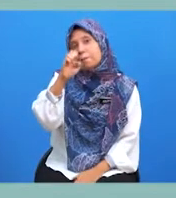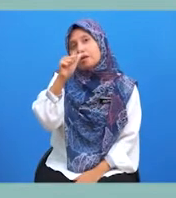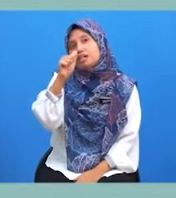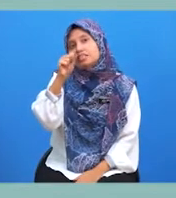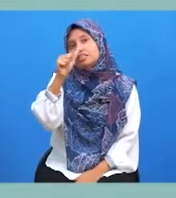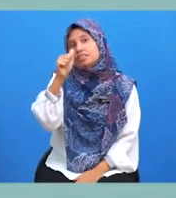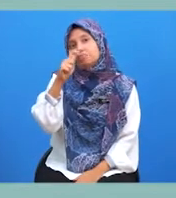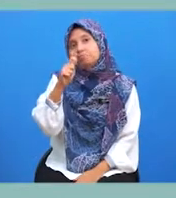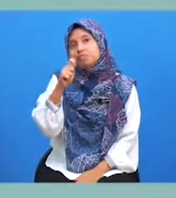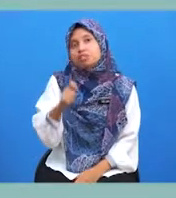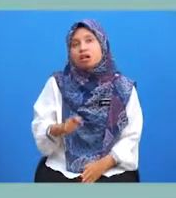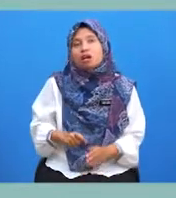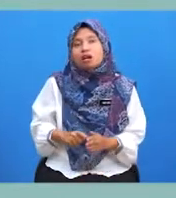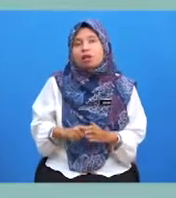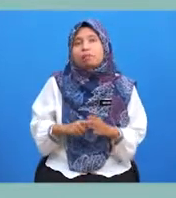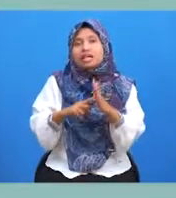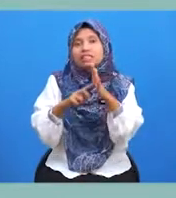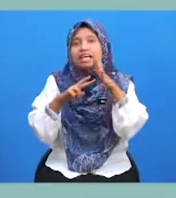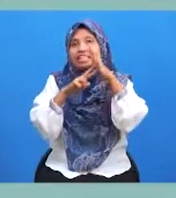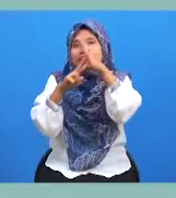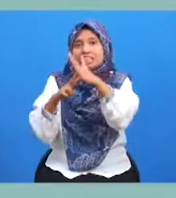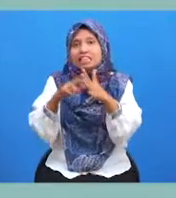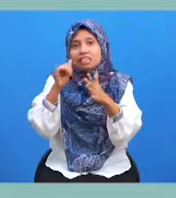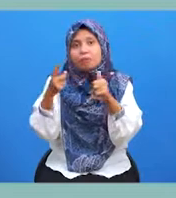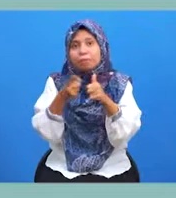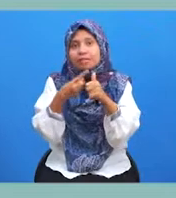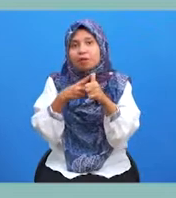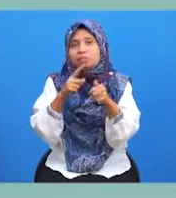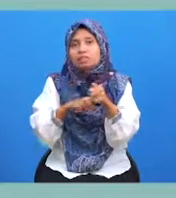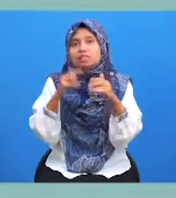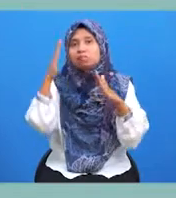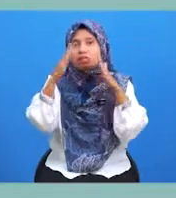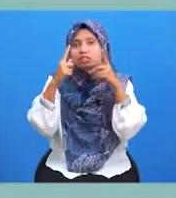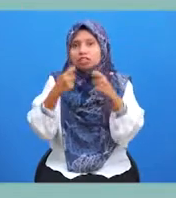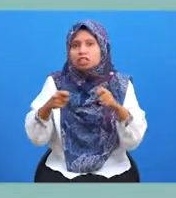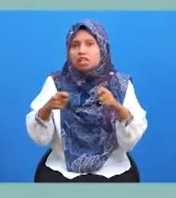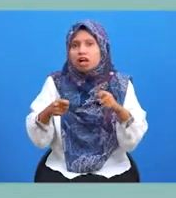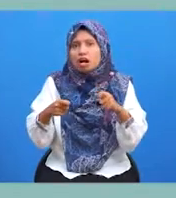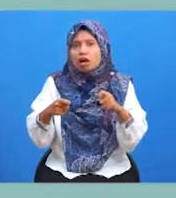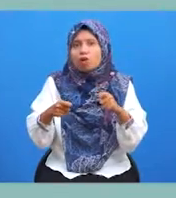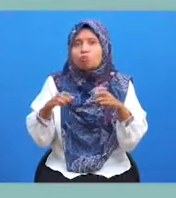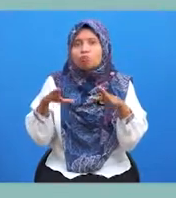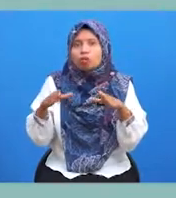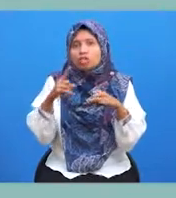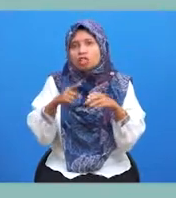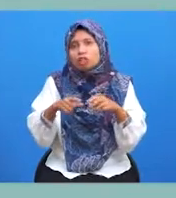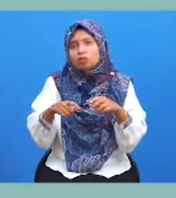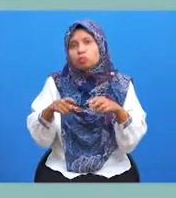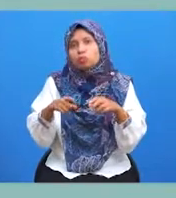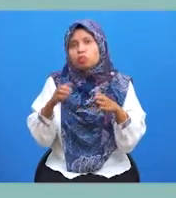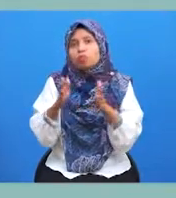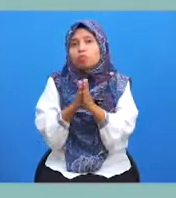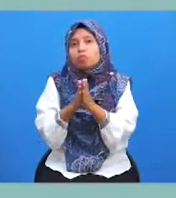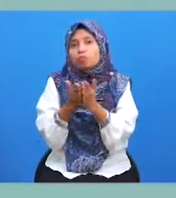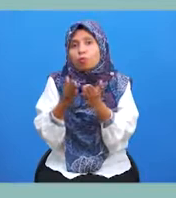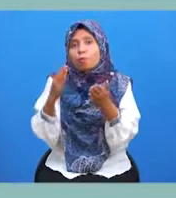Pelancaran satelit yang pertama di Malaysia telah membuka satu lembaran baru dalam perkembangan